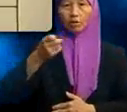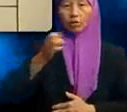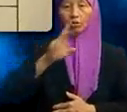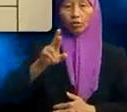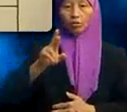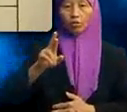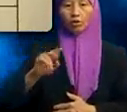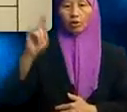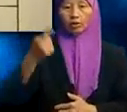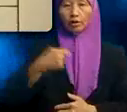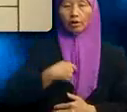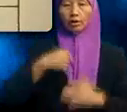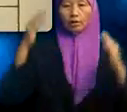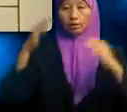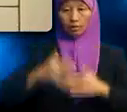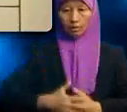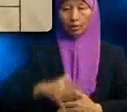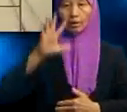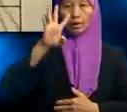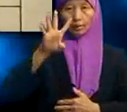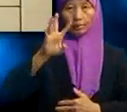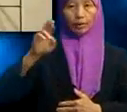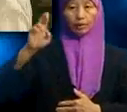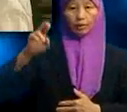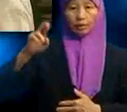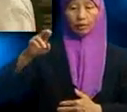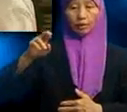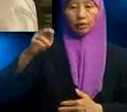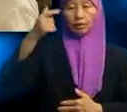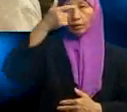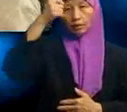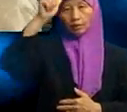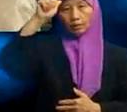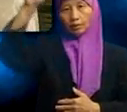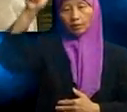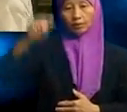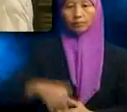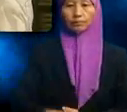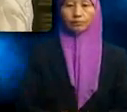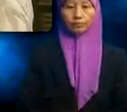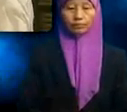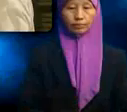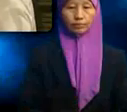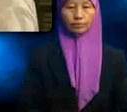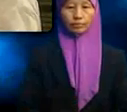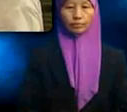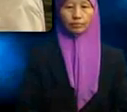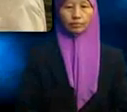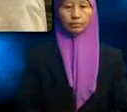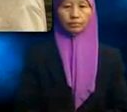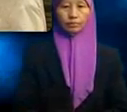pula berbunyi usalli fardu zuhri arba'a raka'atin